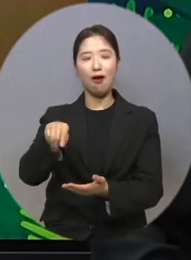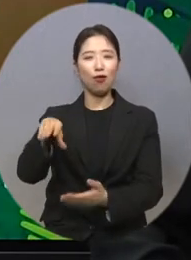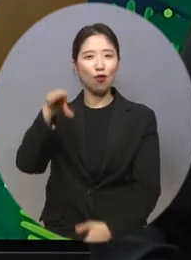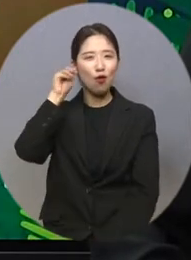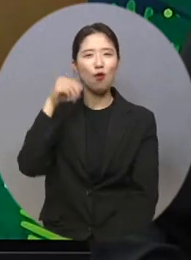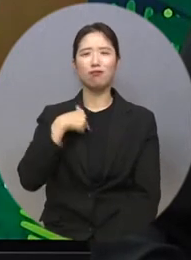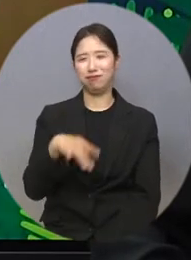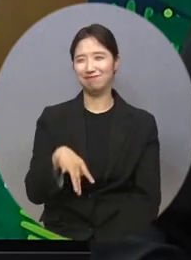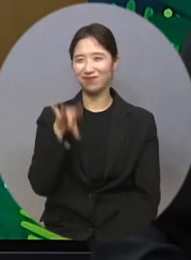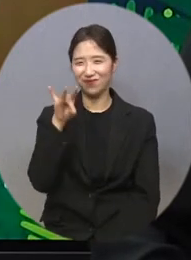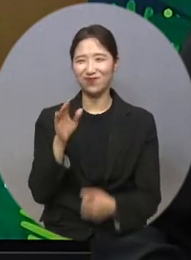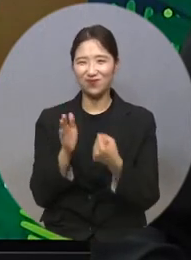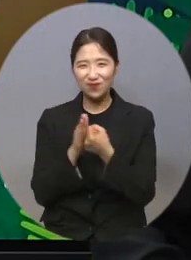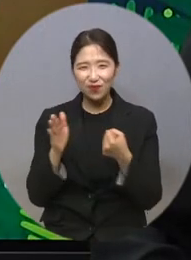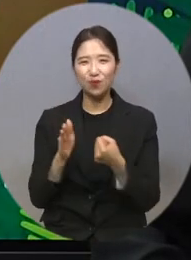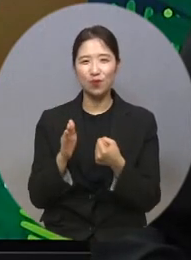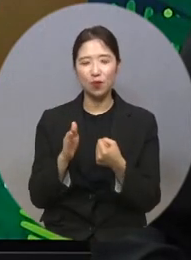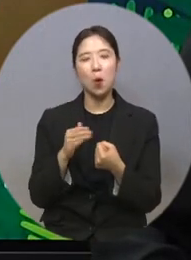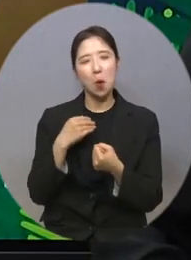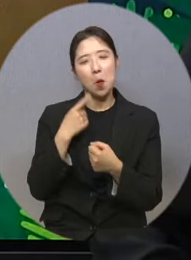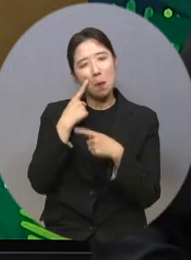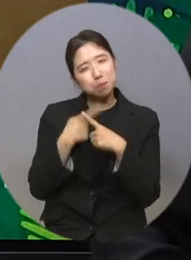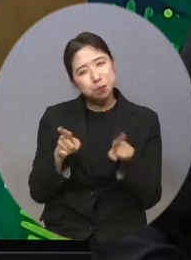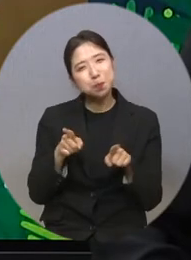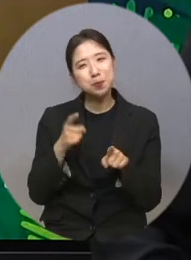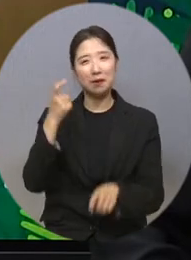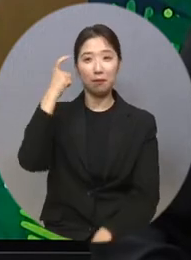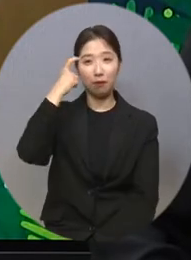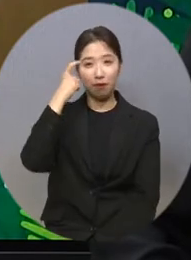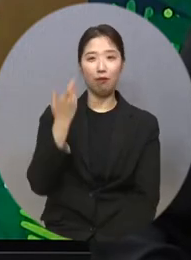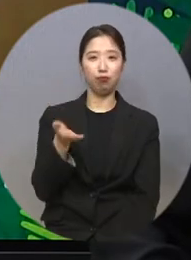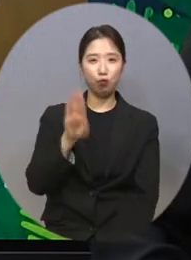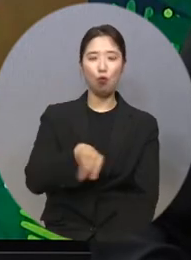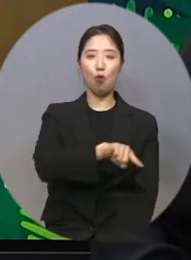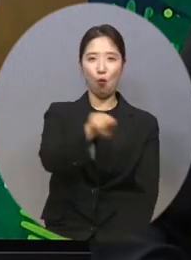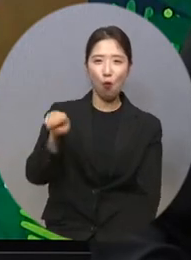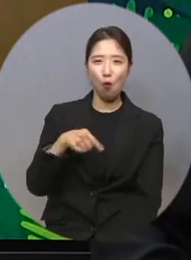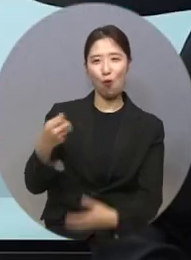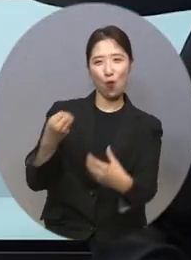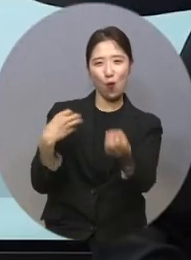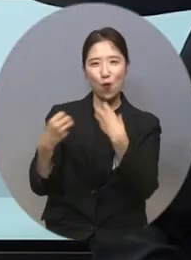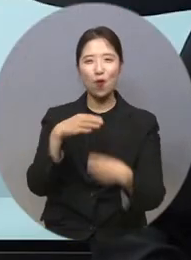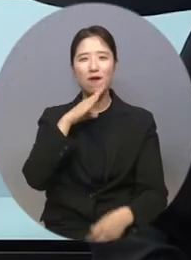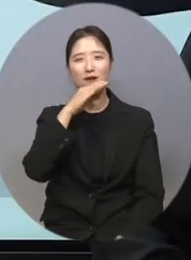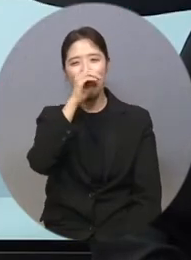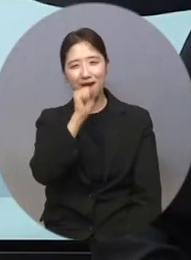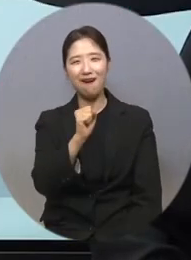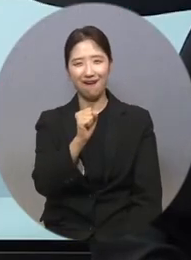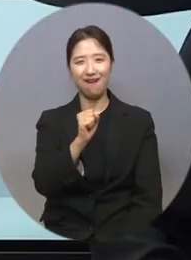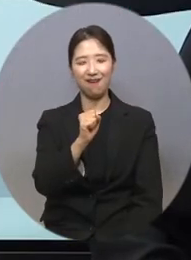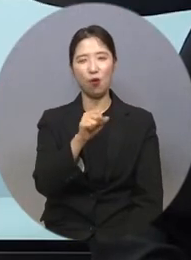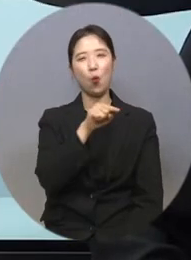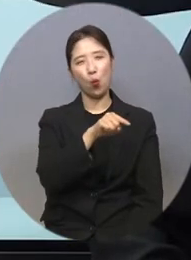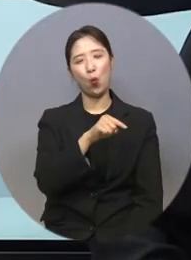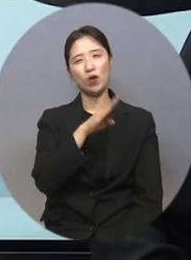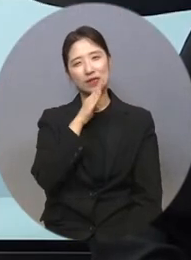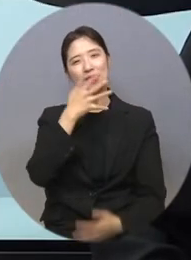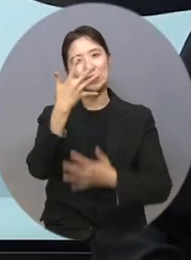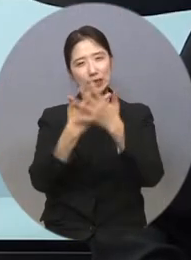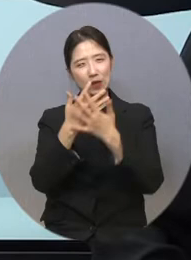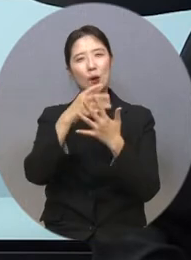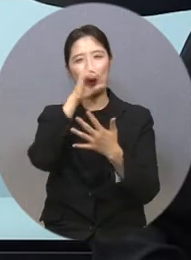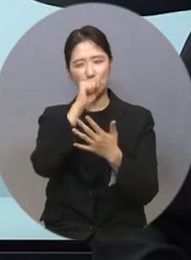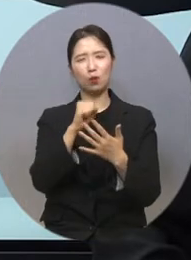저도 처음이잖아요. 그래서 짐작만 했었는데 이렇게 좋게 보셨다고 하니 네, 굉장한 영화구나. 그래서 더